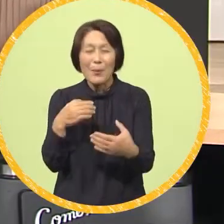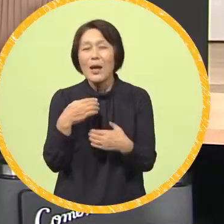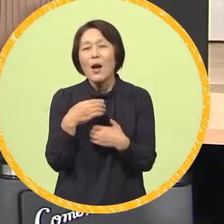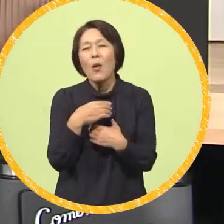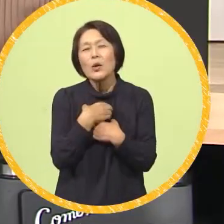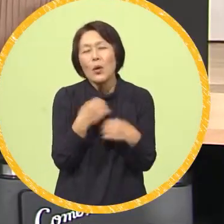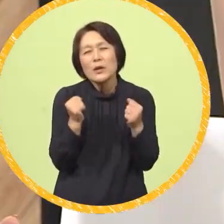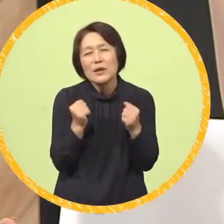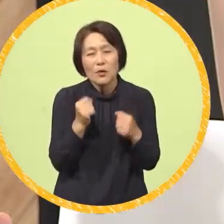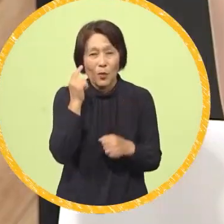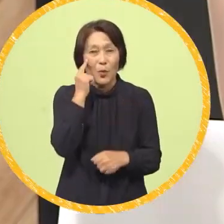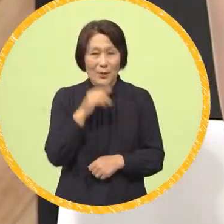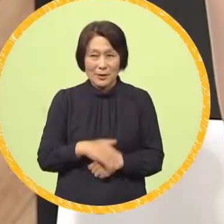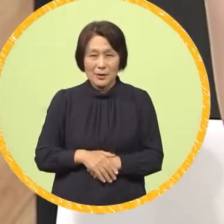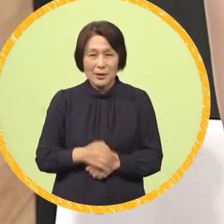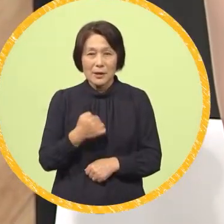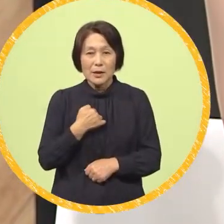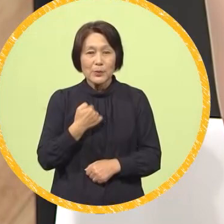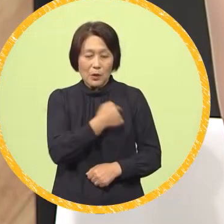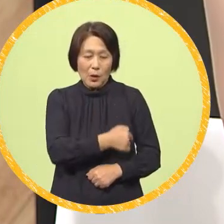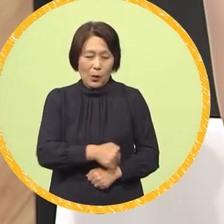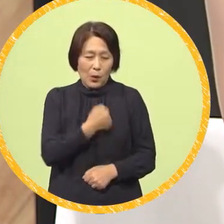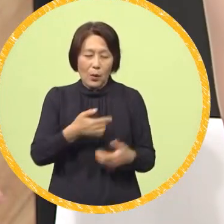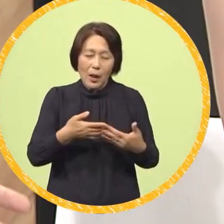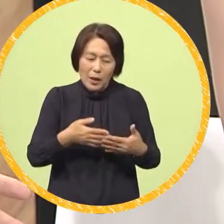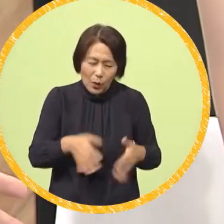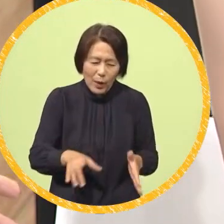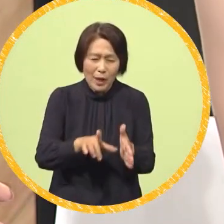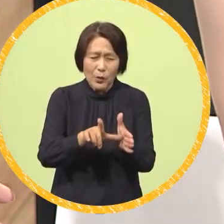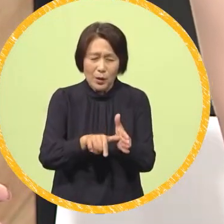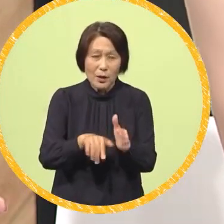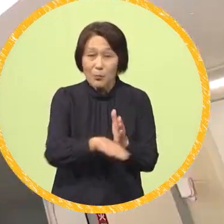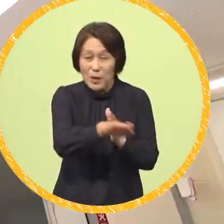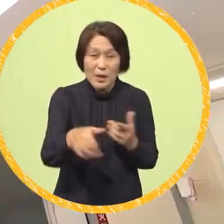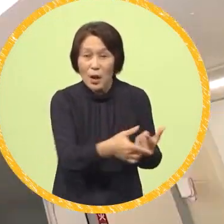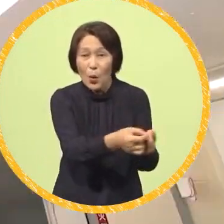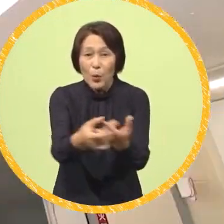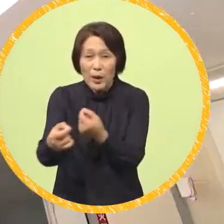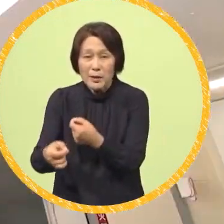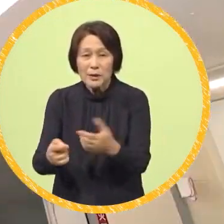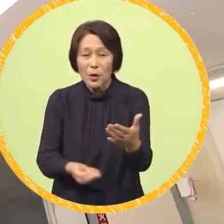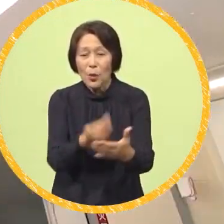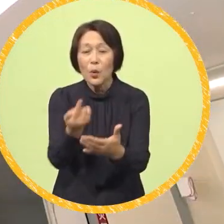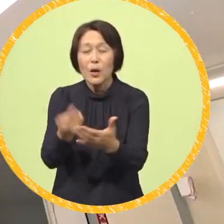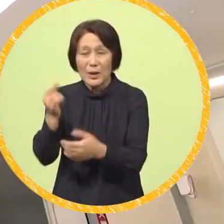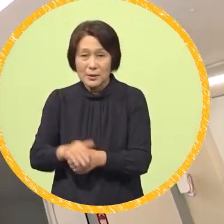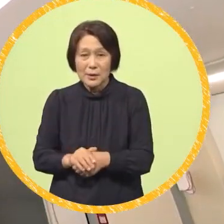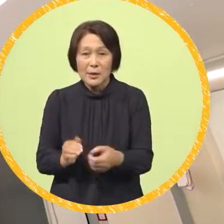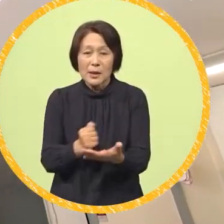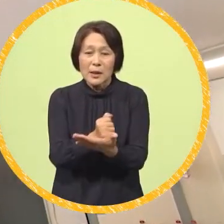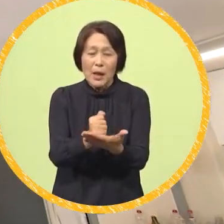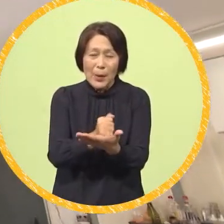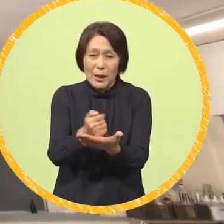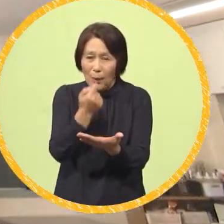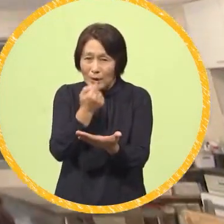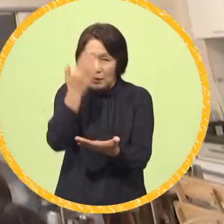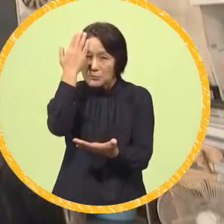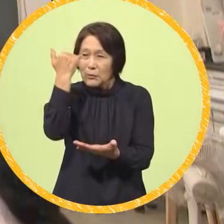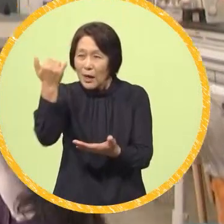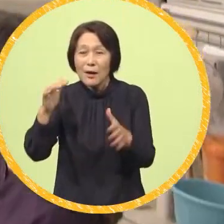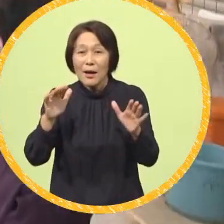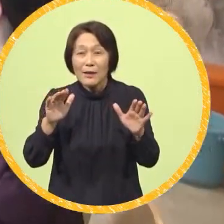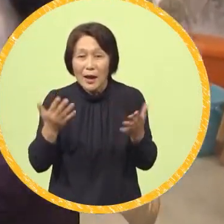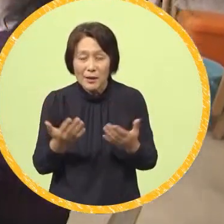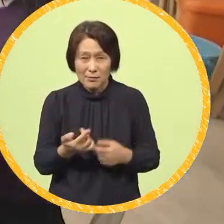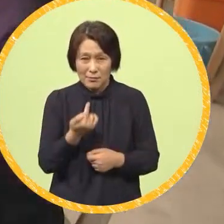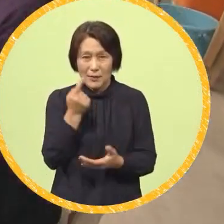ましたね。 自分も心が弱くなる時って本当誰にでもあるじゃないですか。だからたまたま私にそういう話がなかっただけかもしれない